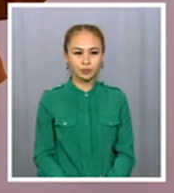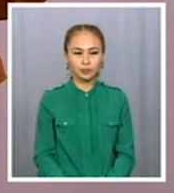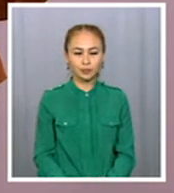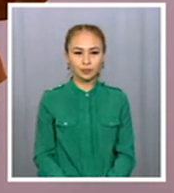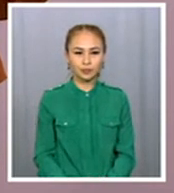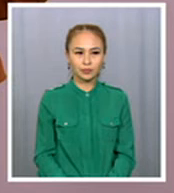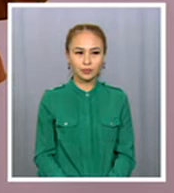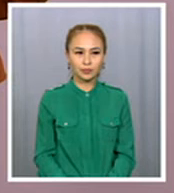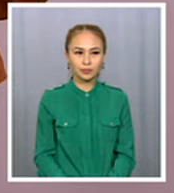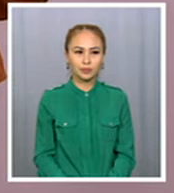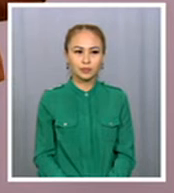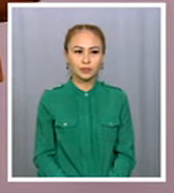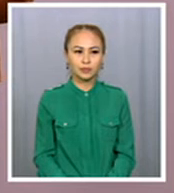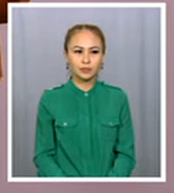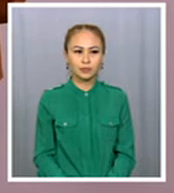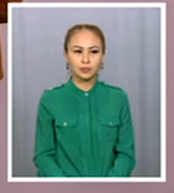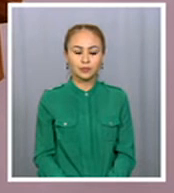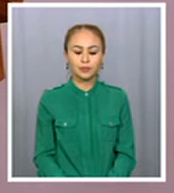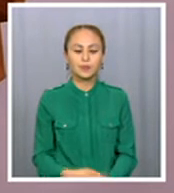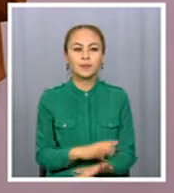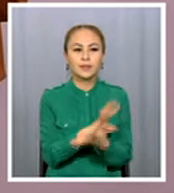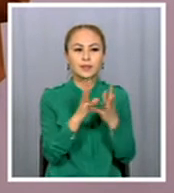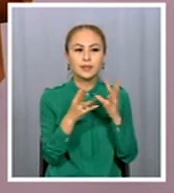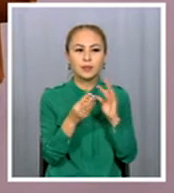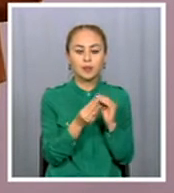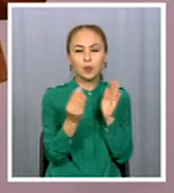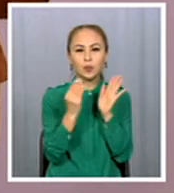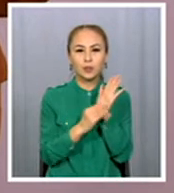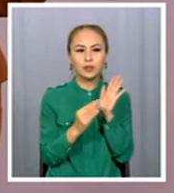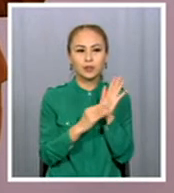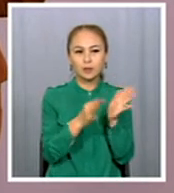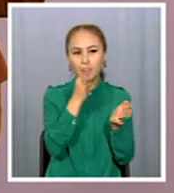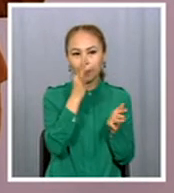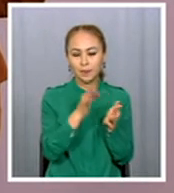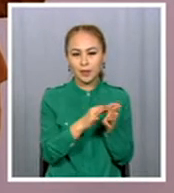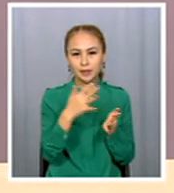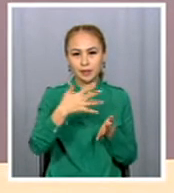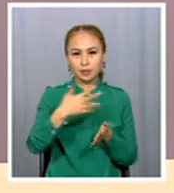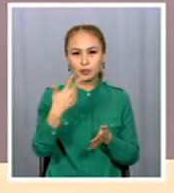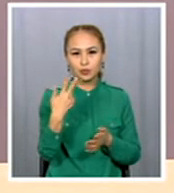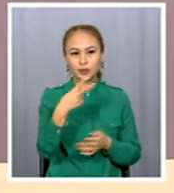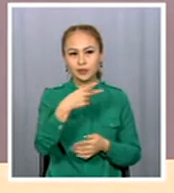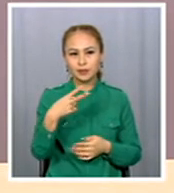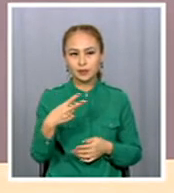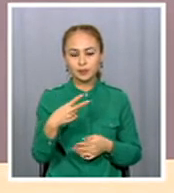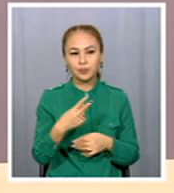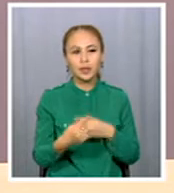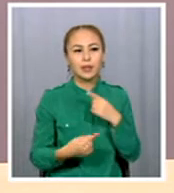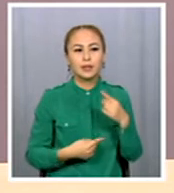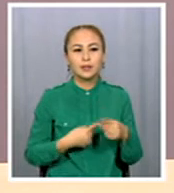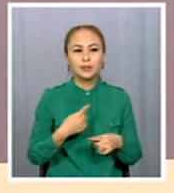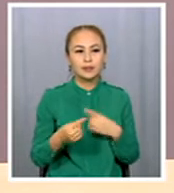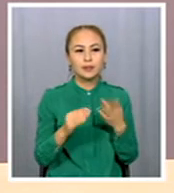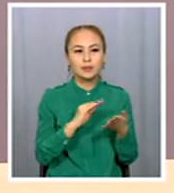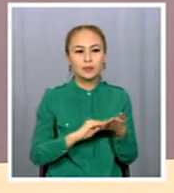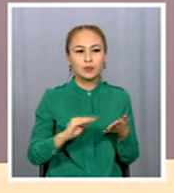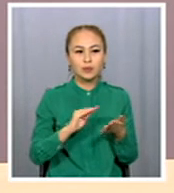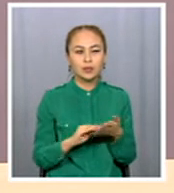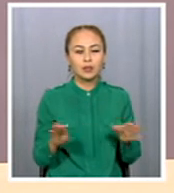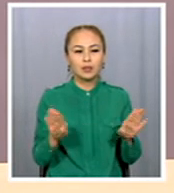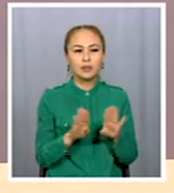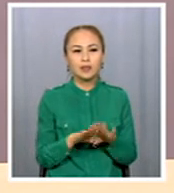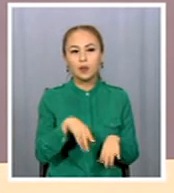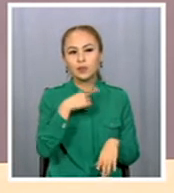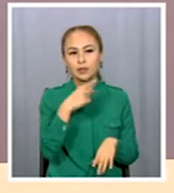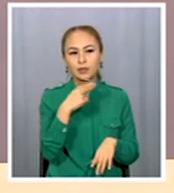амалы орындалады. Демек, өрнектің мәні 53-ке тең. Келесі өрнекке назар аударамыз.